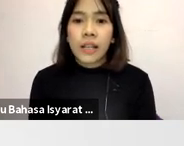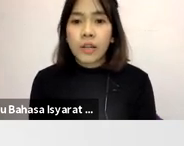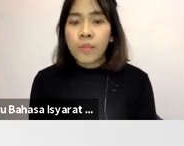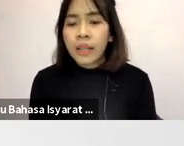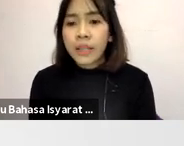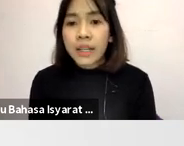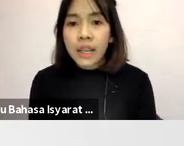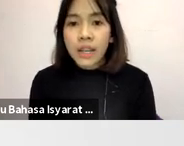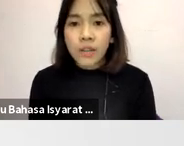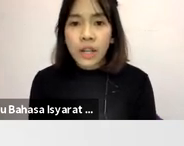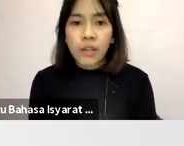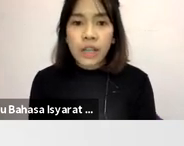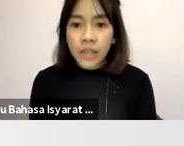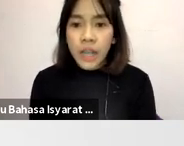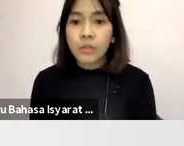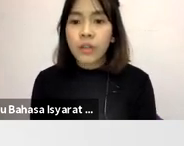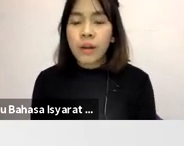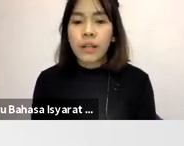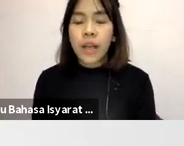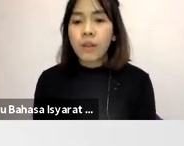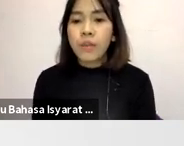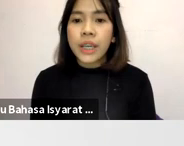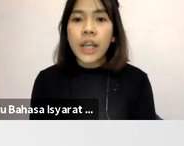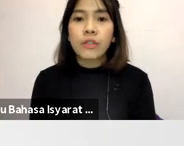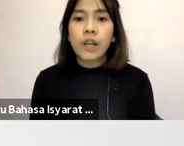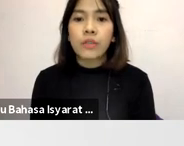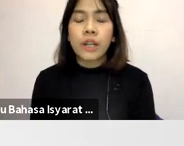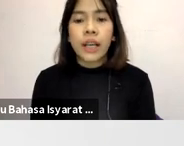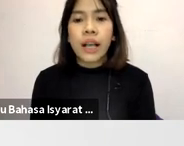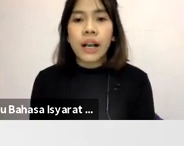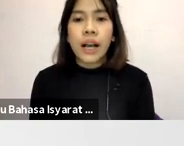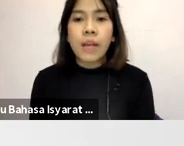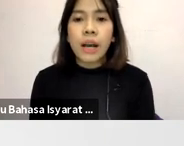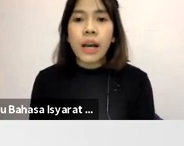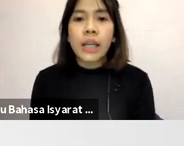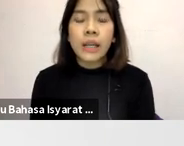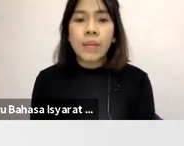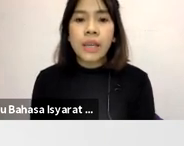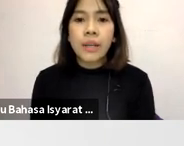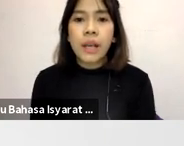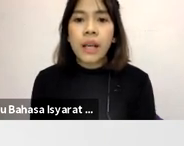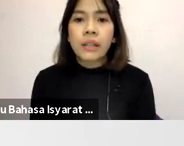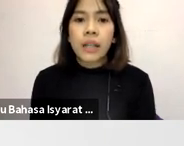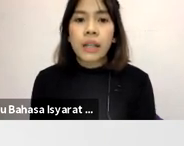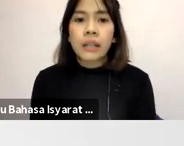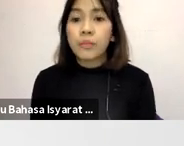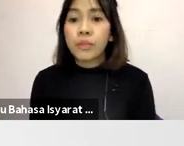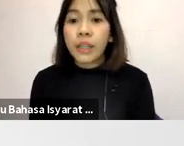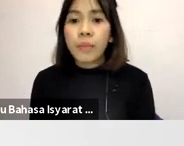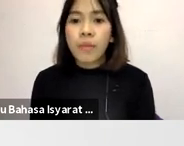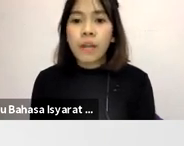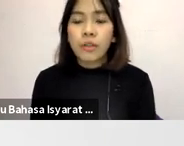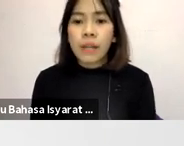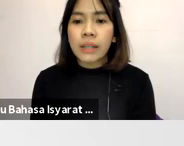standar kompetensi kerja Nasional Indonesia sudah diakui dan juga sudah dilegalkan maka ini menjadi salah satu